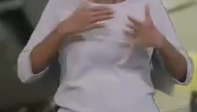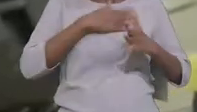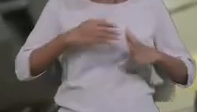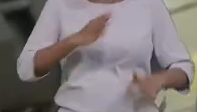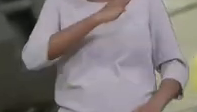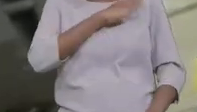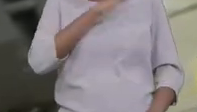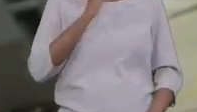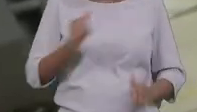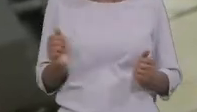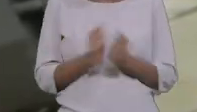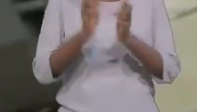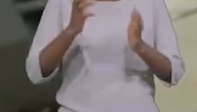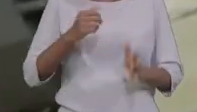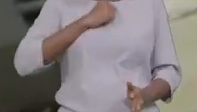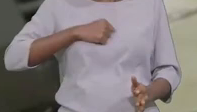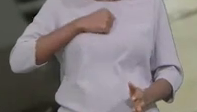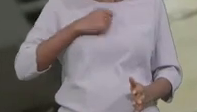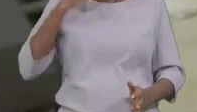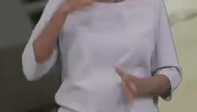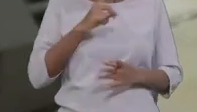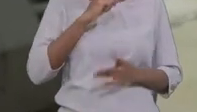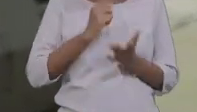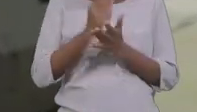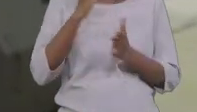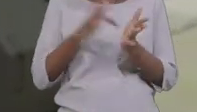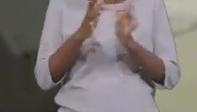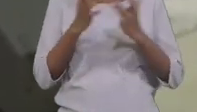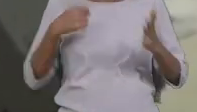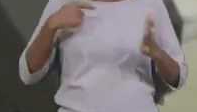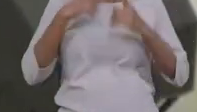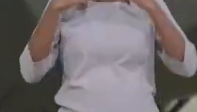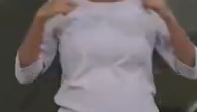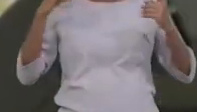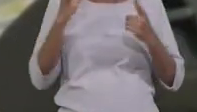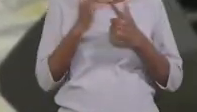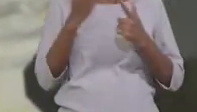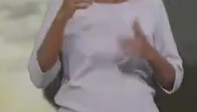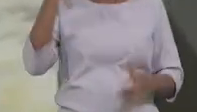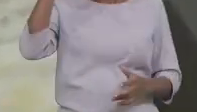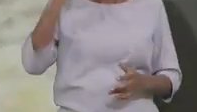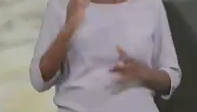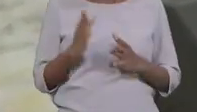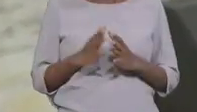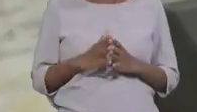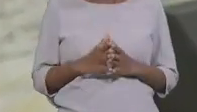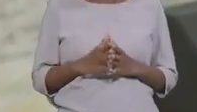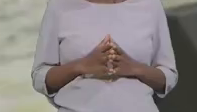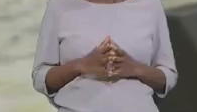Et avec audace, sans s'excuser pour la vérité des Écritures, nous déclarons de